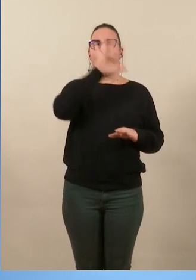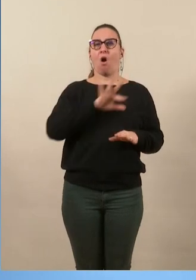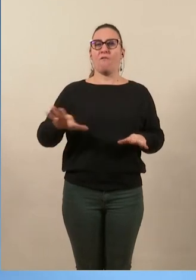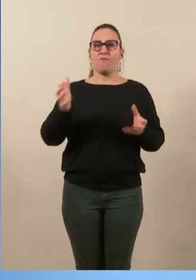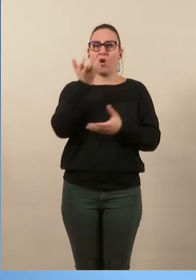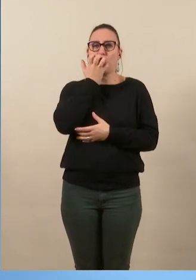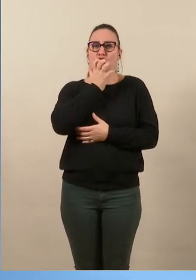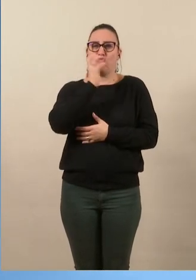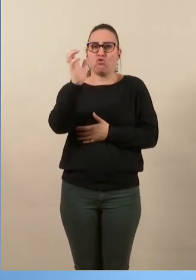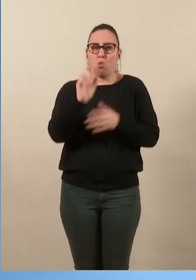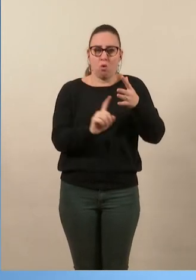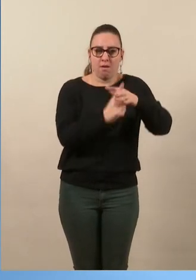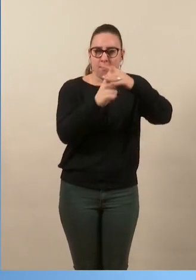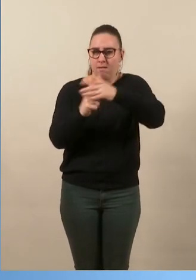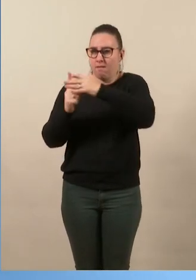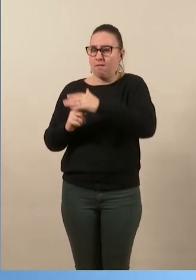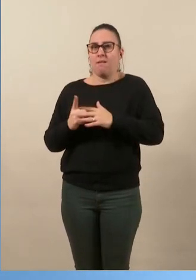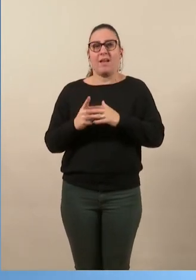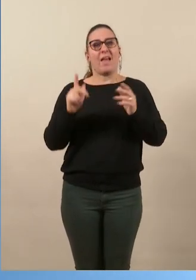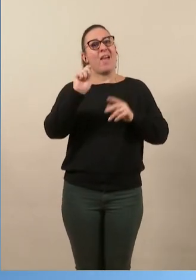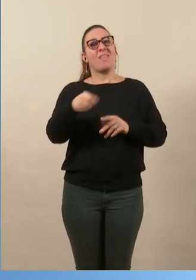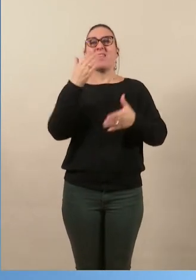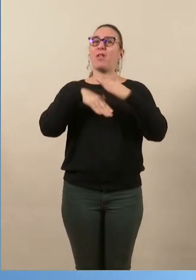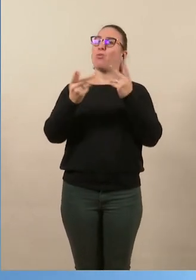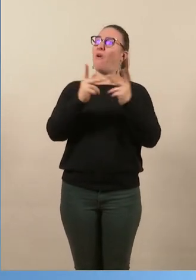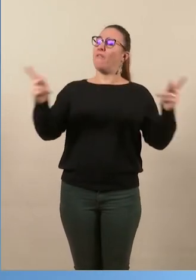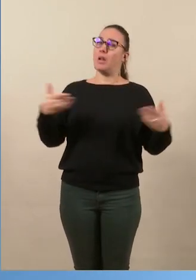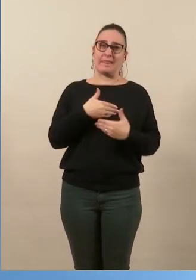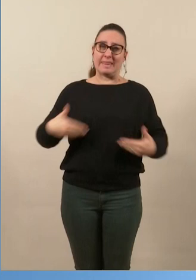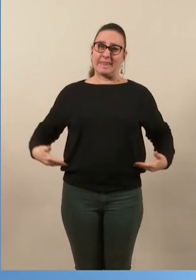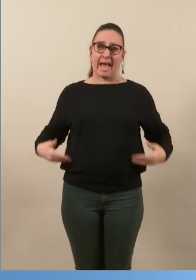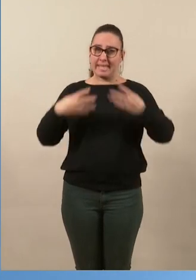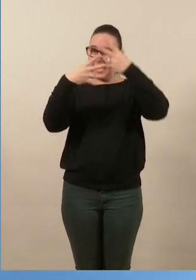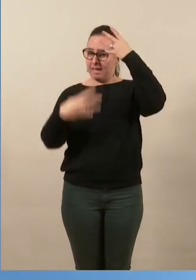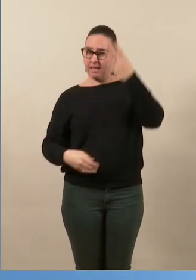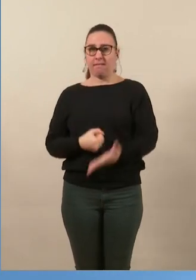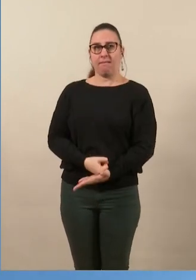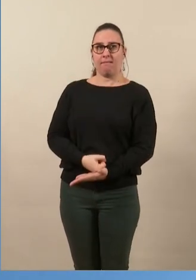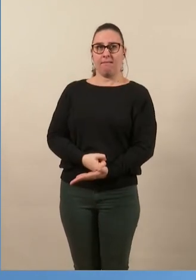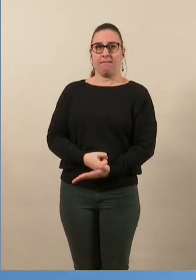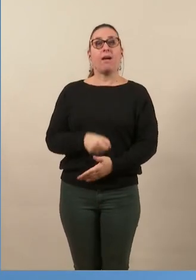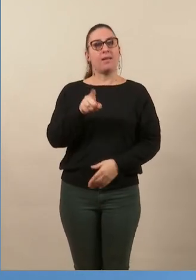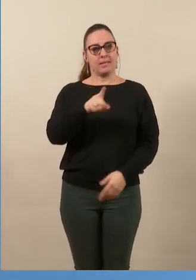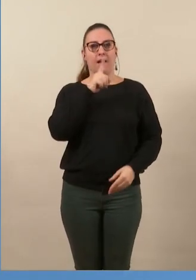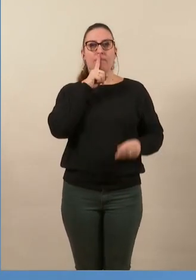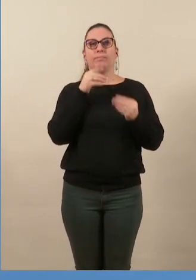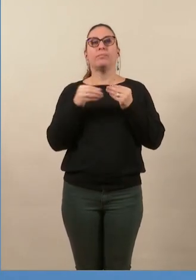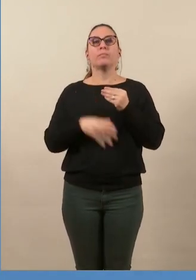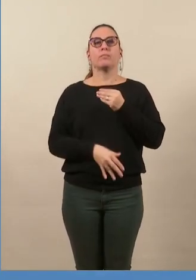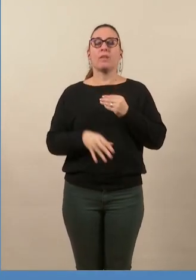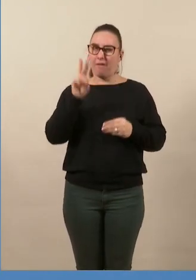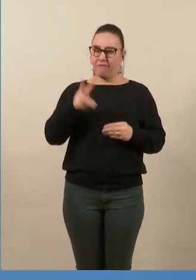chaleur et dernière pour la nature en ville il est pourtant là votre véritable bilan